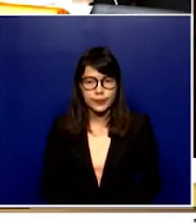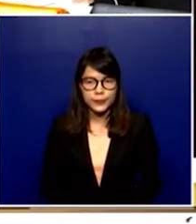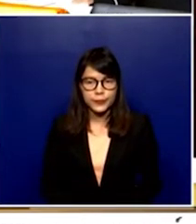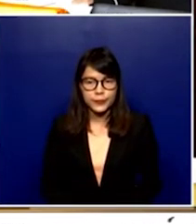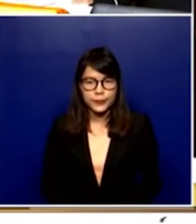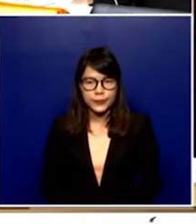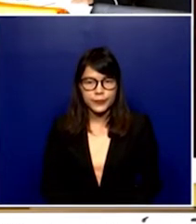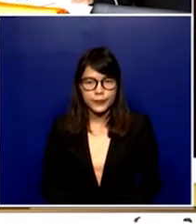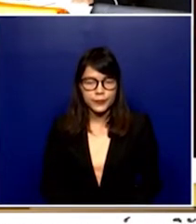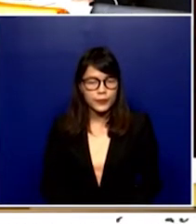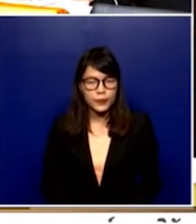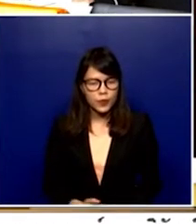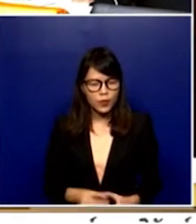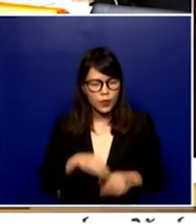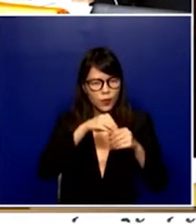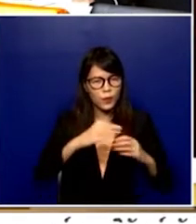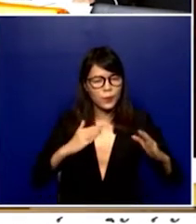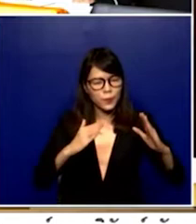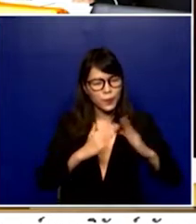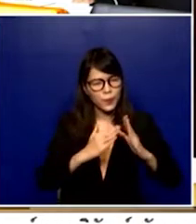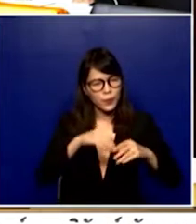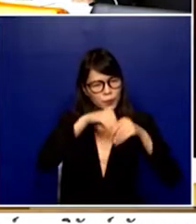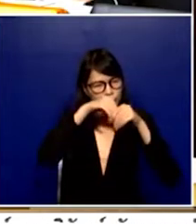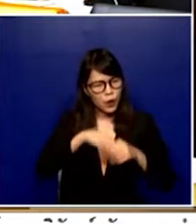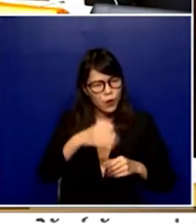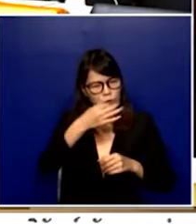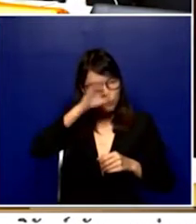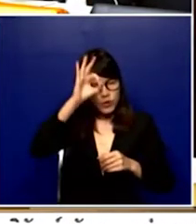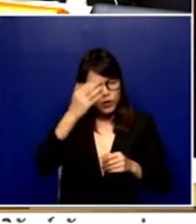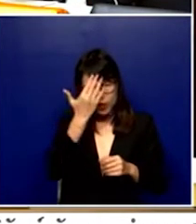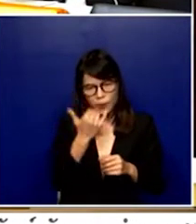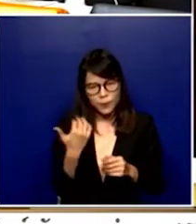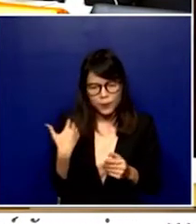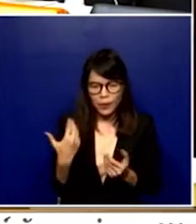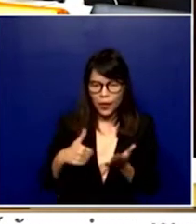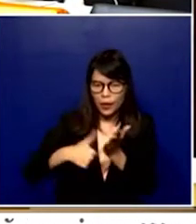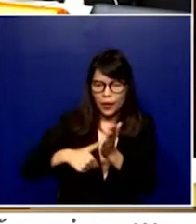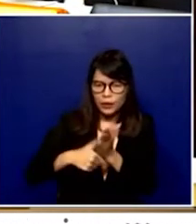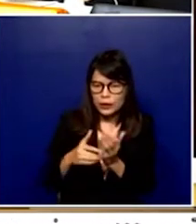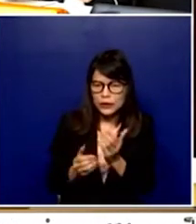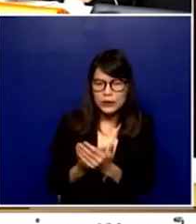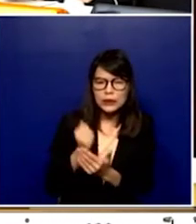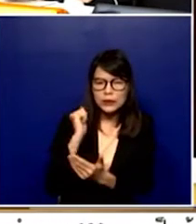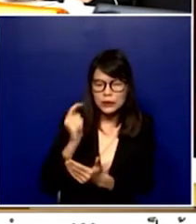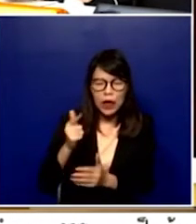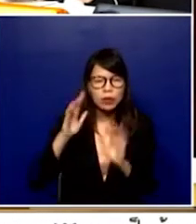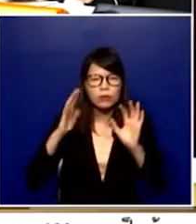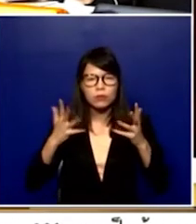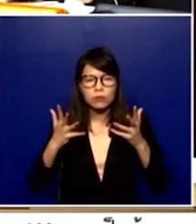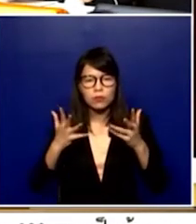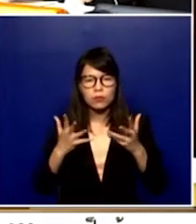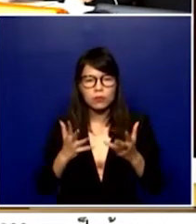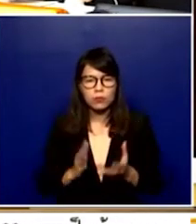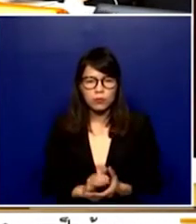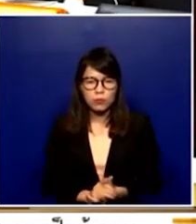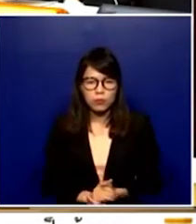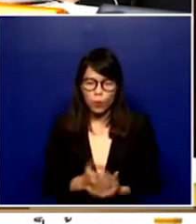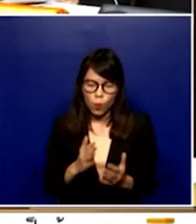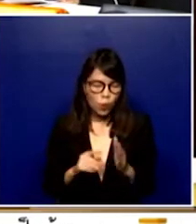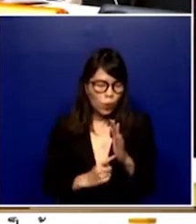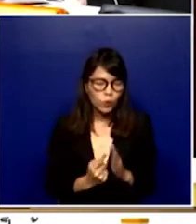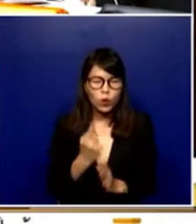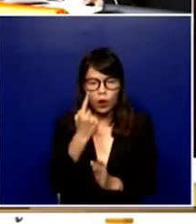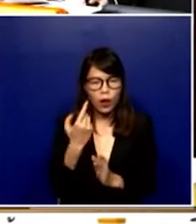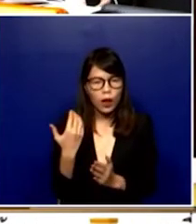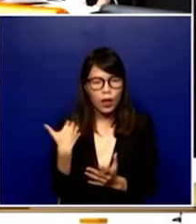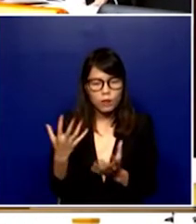ท่านอยู่บ้านฟรีแล้วยัมีกระจตกระใจที่จะหนีผดสีอกแล้ค่ะที่จริแล้วมไม่ควรจะลบตแต่แรกแล้วนะคะ